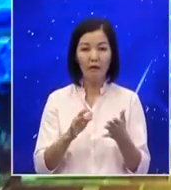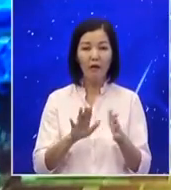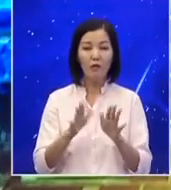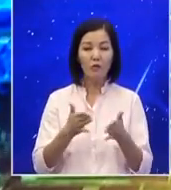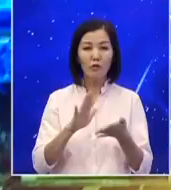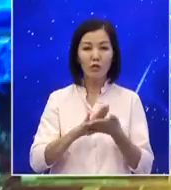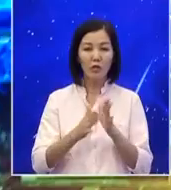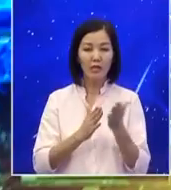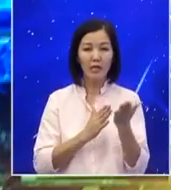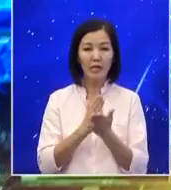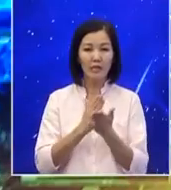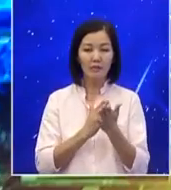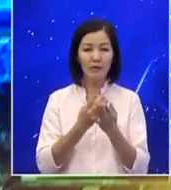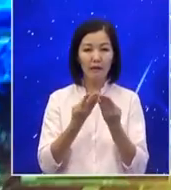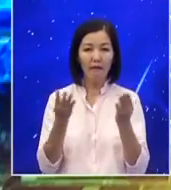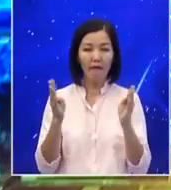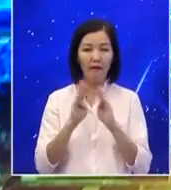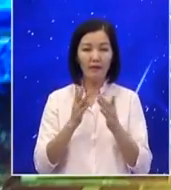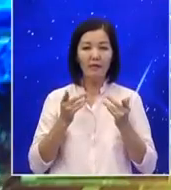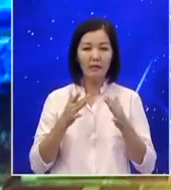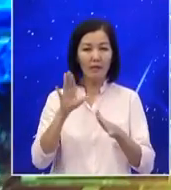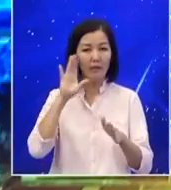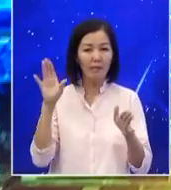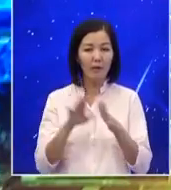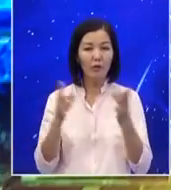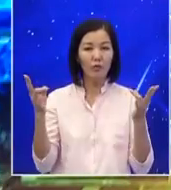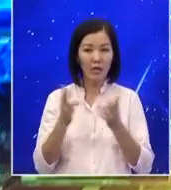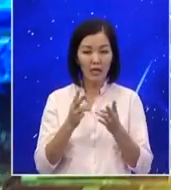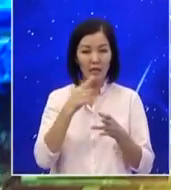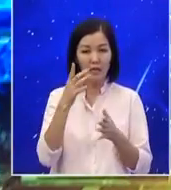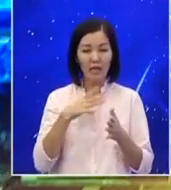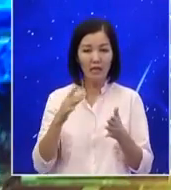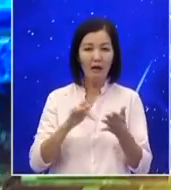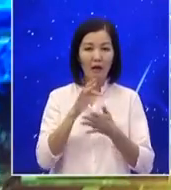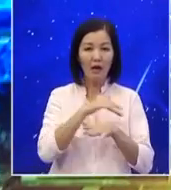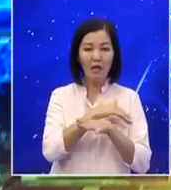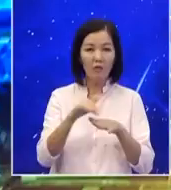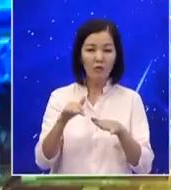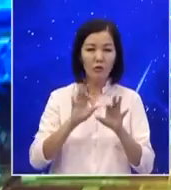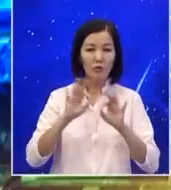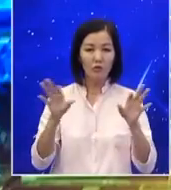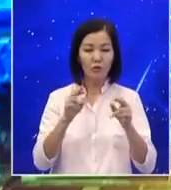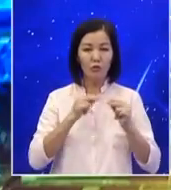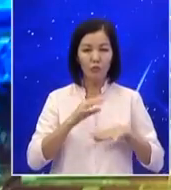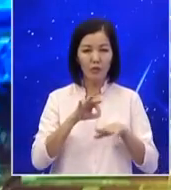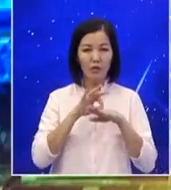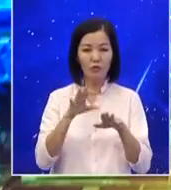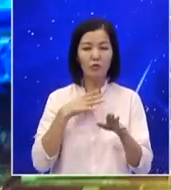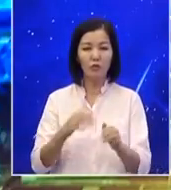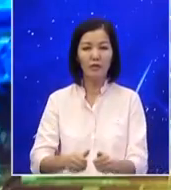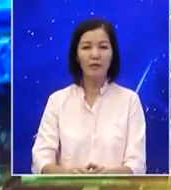қызметкерлері көпшілікті осы карантин талаптарын сақтауға шақырды. Мамандар қала көшелеріне шығып, тұрғындарға түсіндіру жұмыстарын жүргізді.